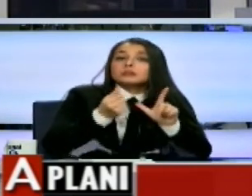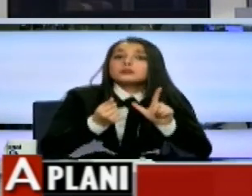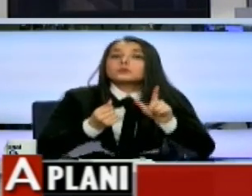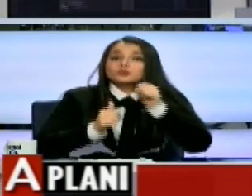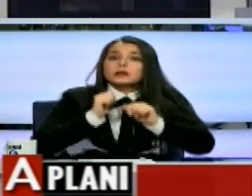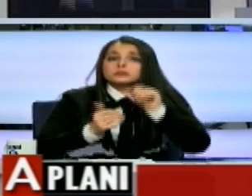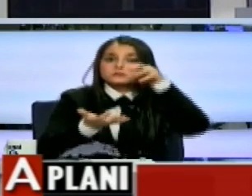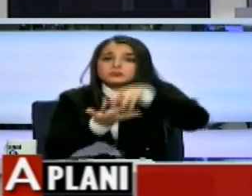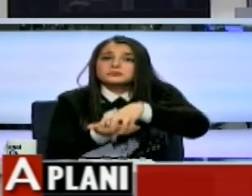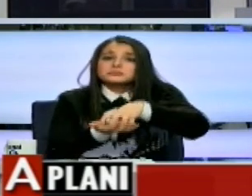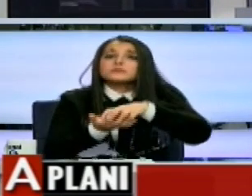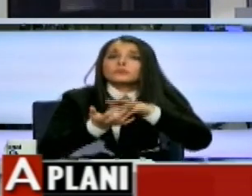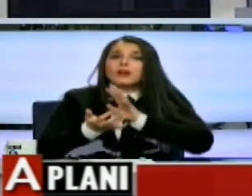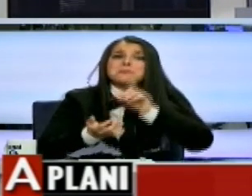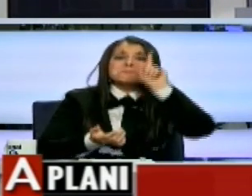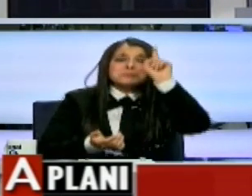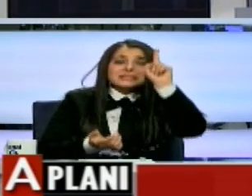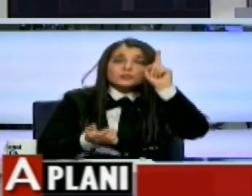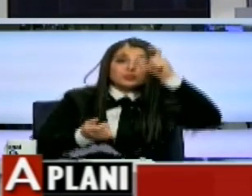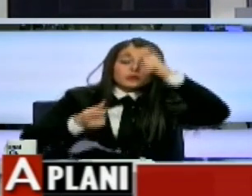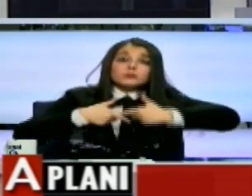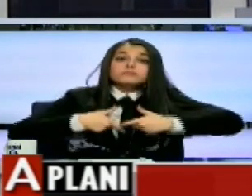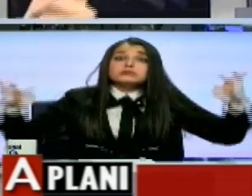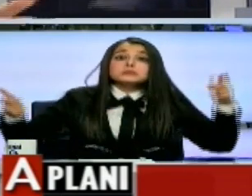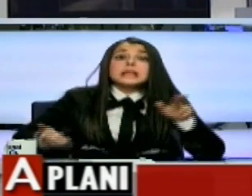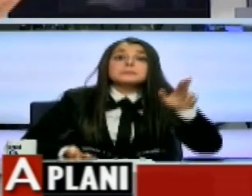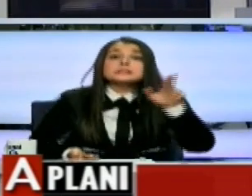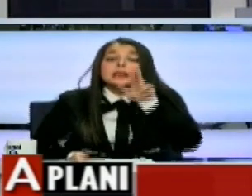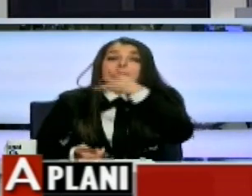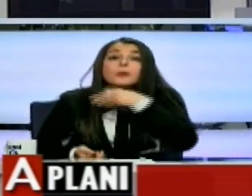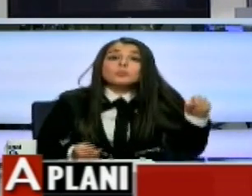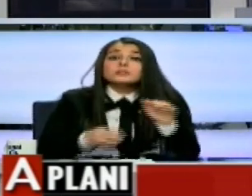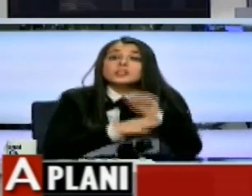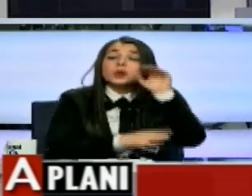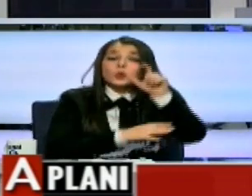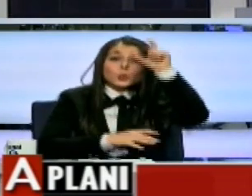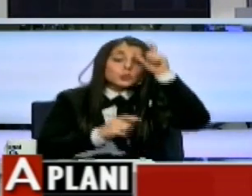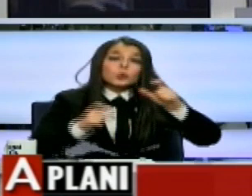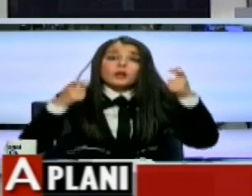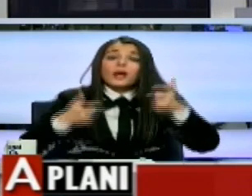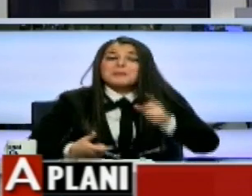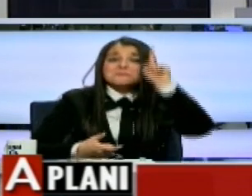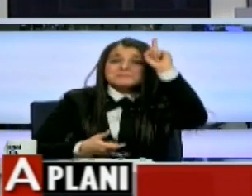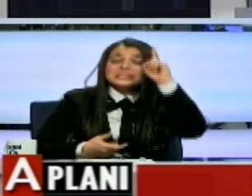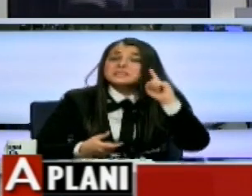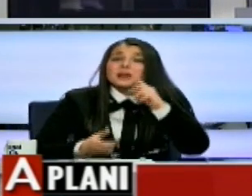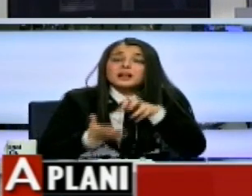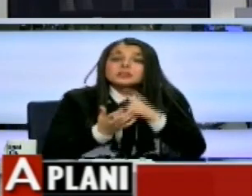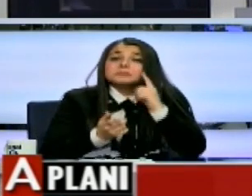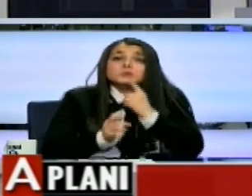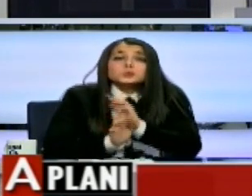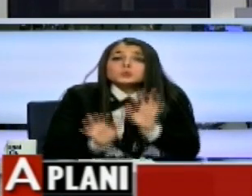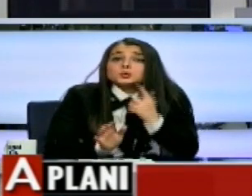bir tanecik koskoca Türkiye, 77 milyon insanın yaşadığı Türkiye'de bir tanecik üniversite yapılabilir sırf